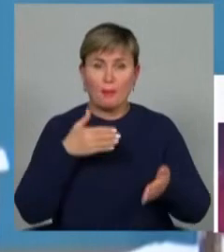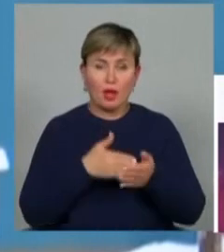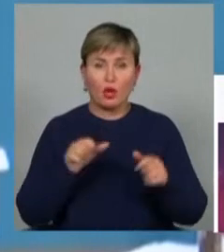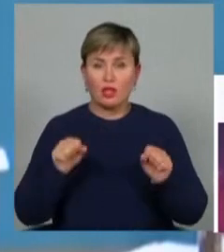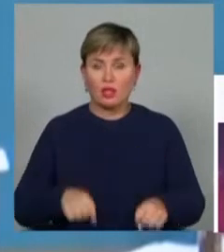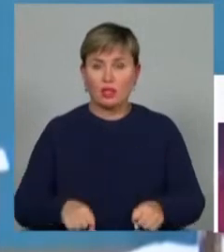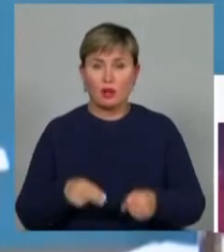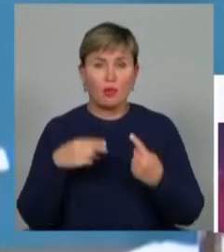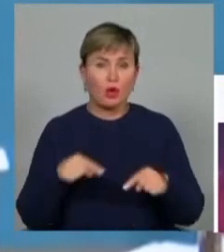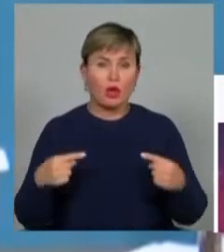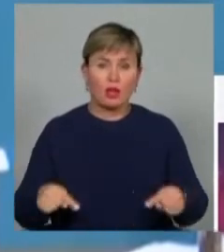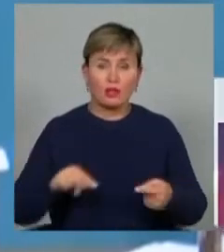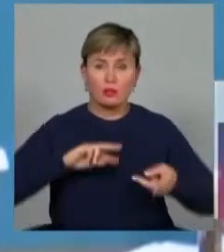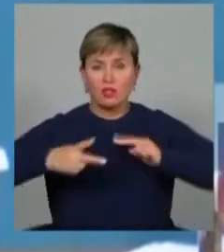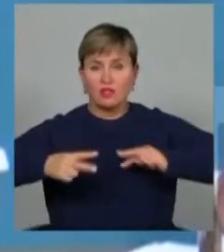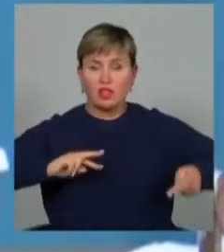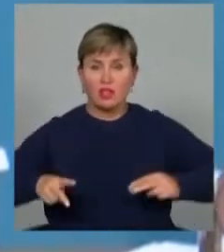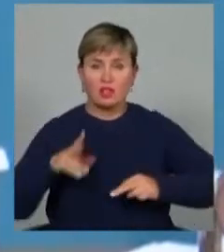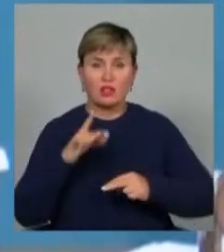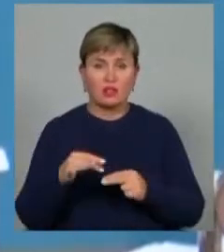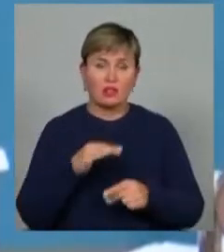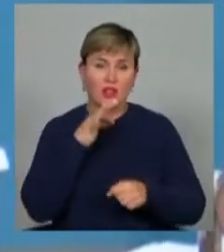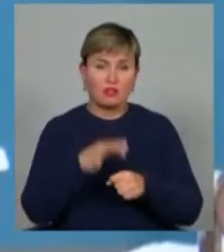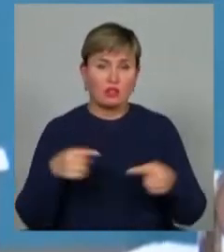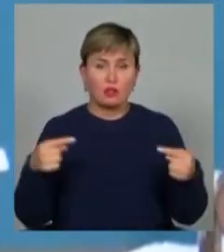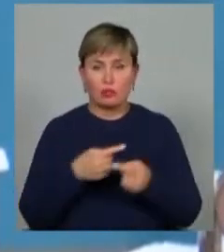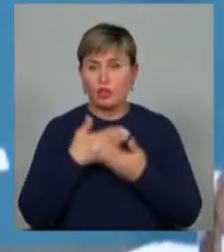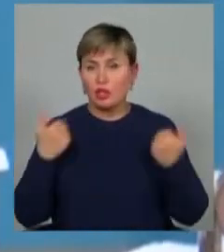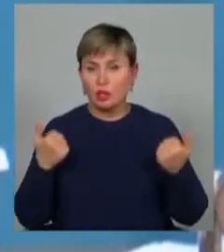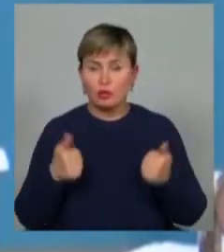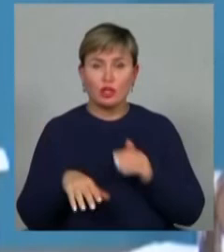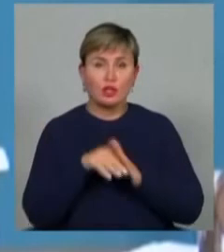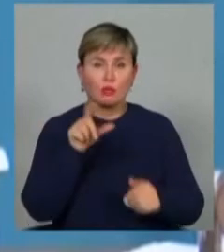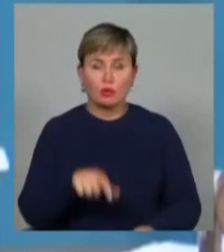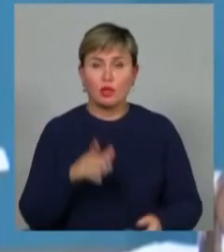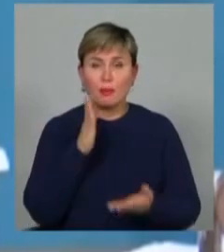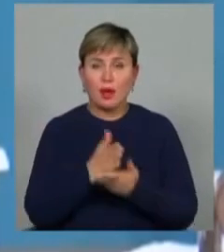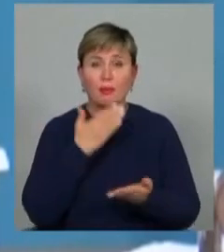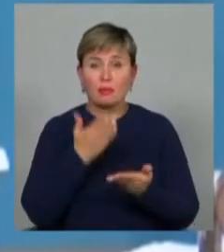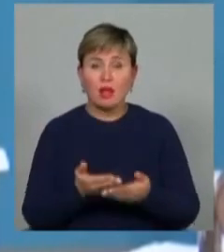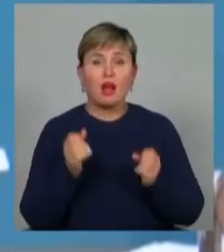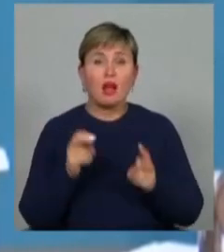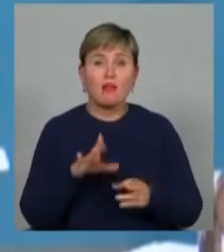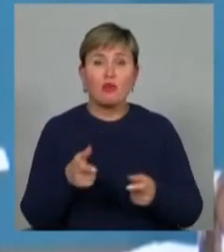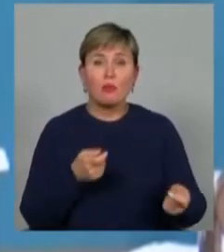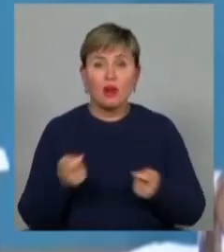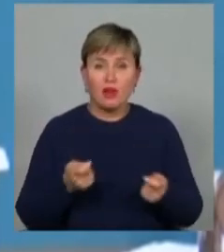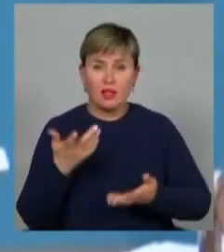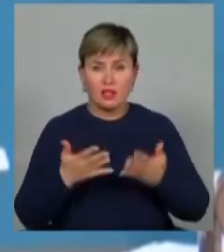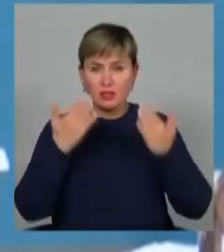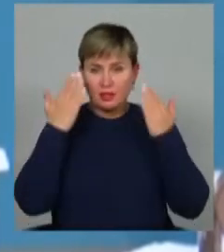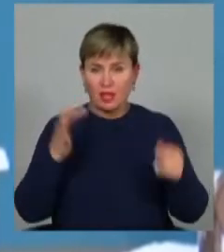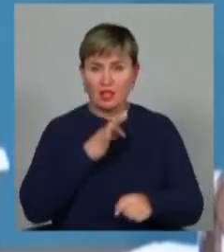достаточности. По-разному изворачивайтесь и издалека отвечайте на конкретный вопрос. Депутат же прямо спросил, как вы управляете, если